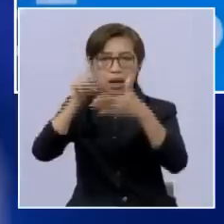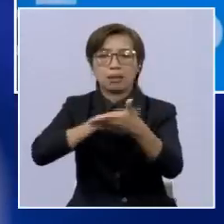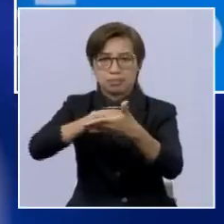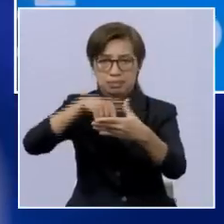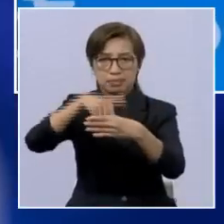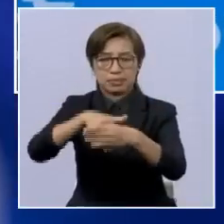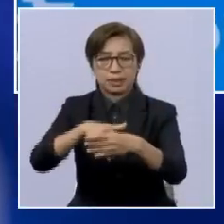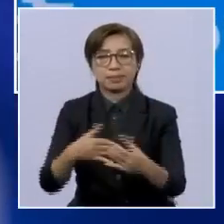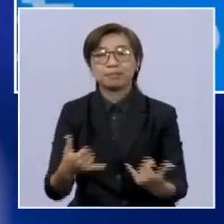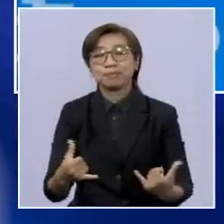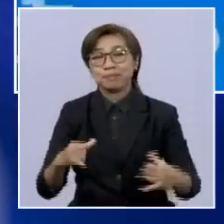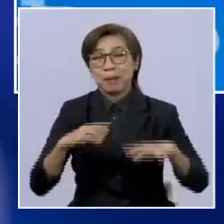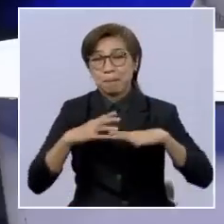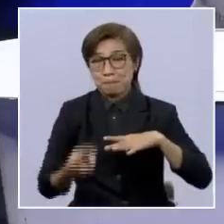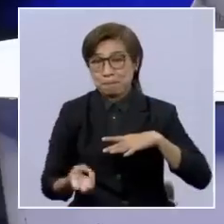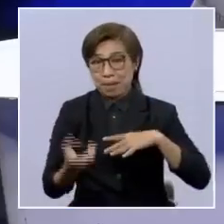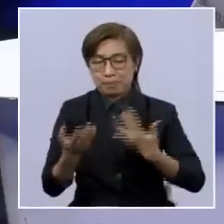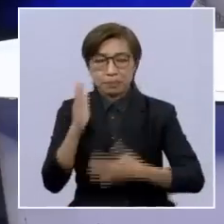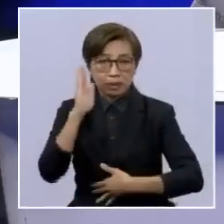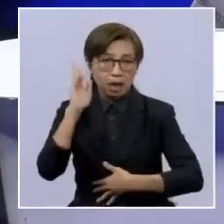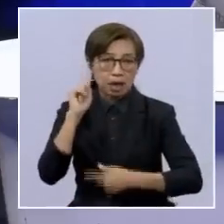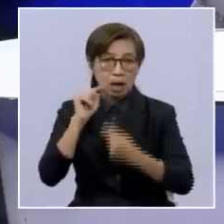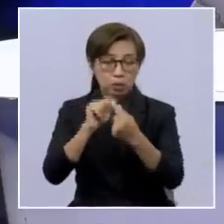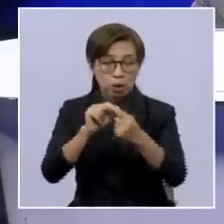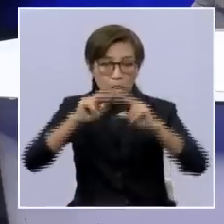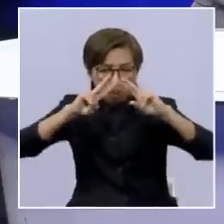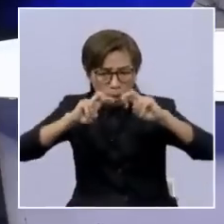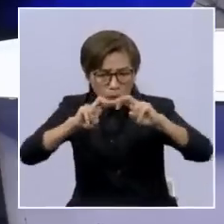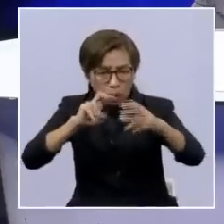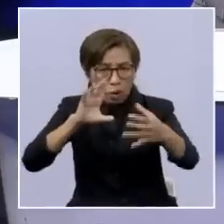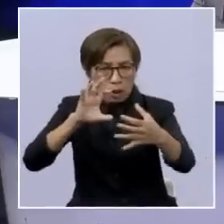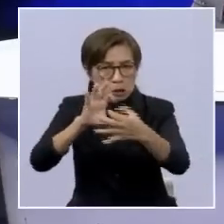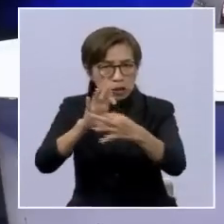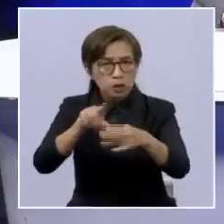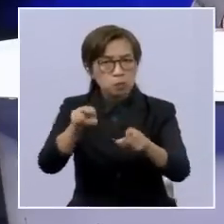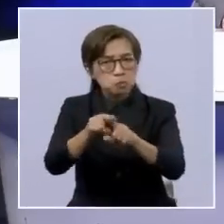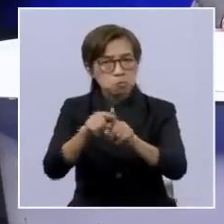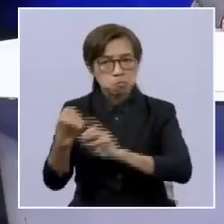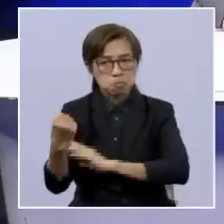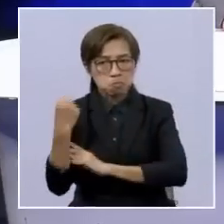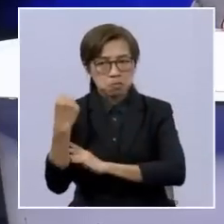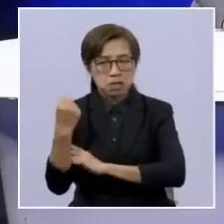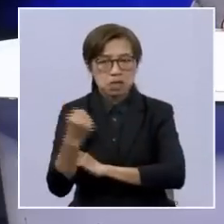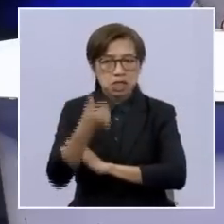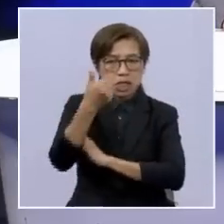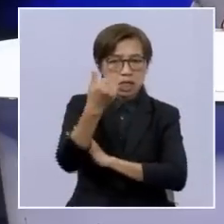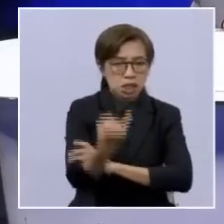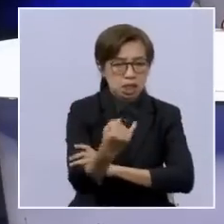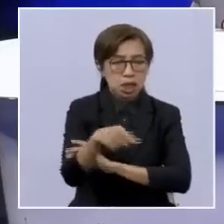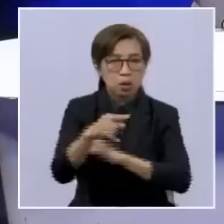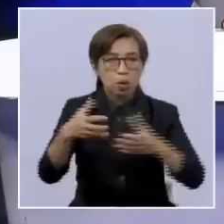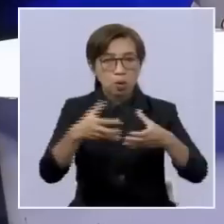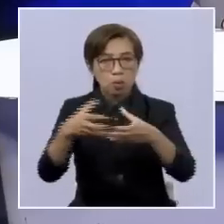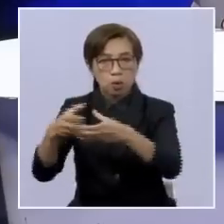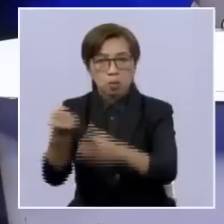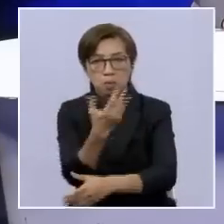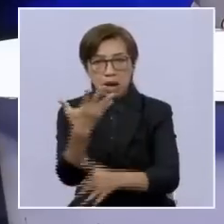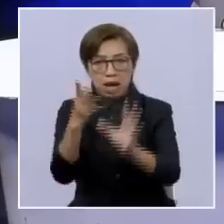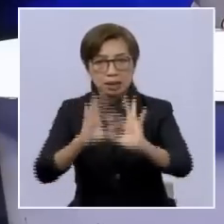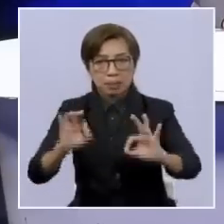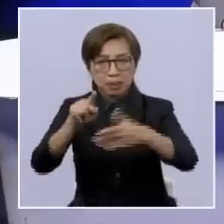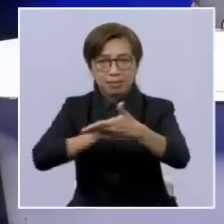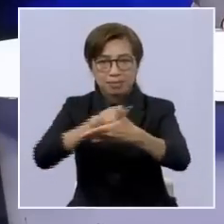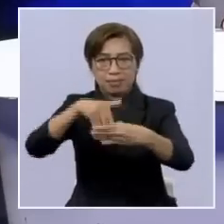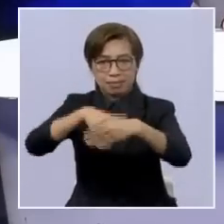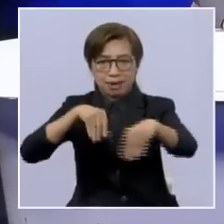วงนี้เราพักกันก่อนสักครู่นะฮะกลับมาวิเคราะห์กันถึงจุดแข็งจุดอ่อนของ5พักการเมืองสำคัญในศึกเลือกตั้งที่ก